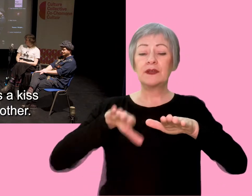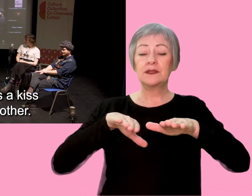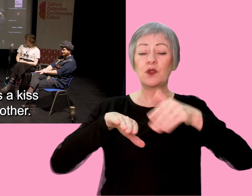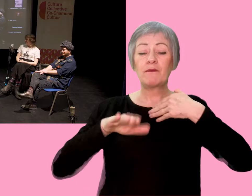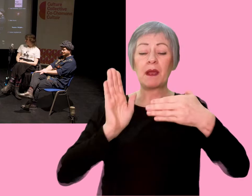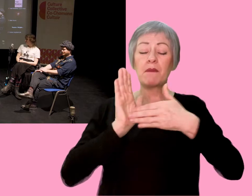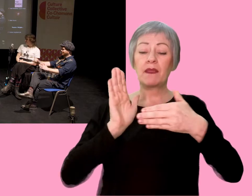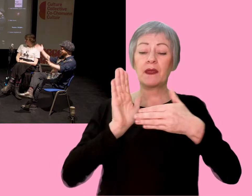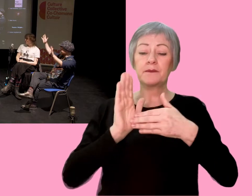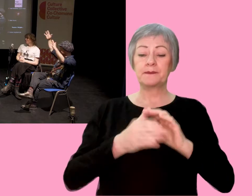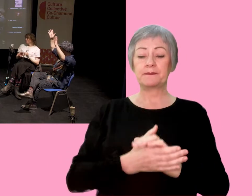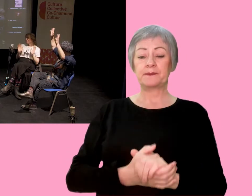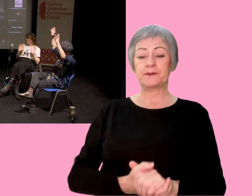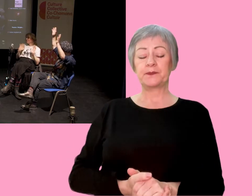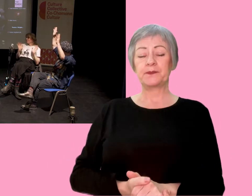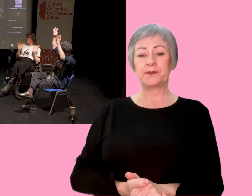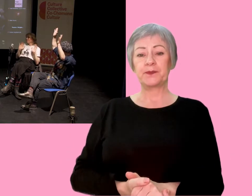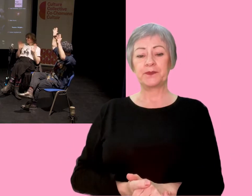أمي.